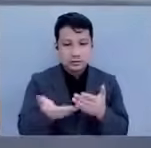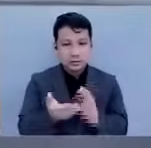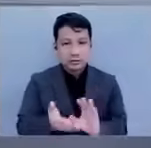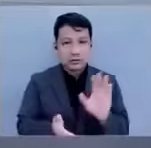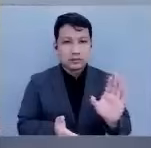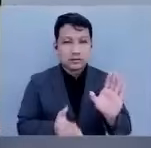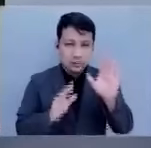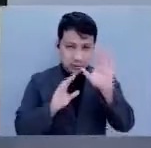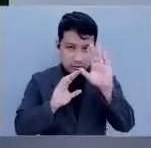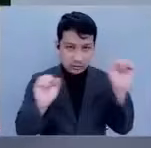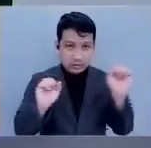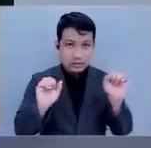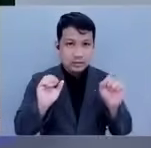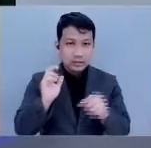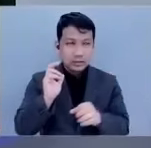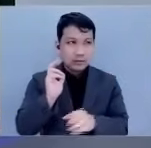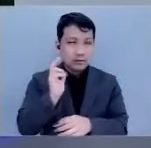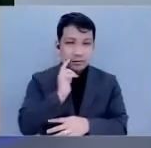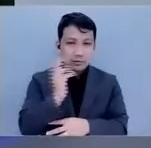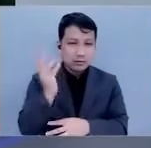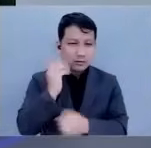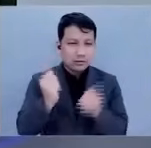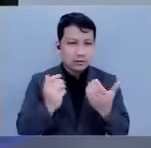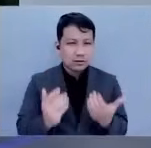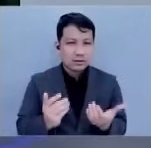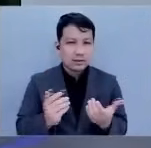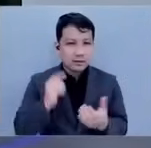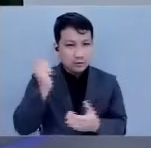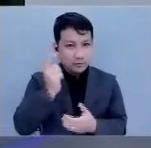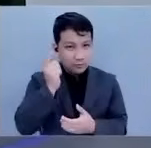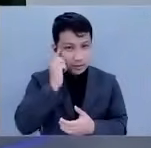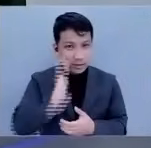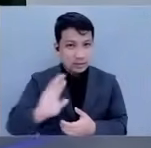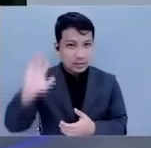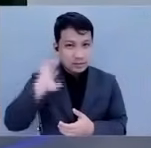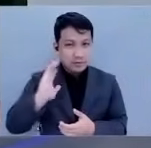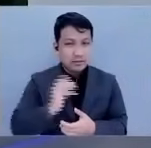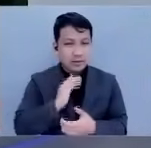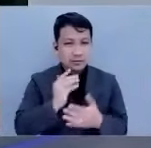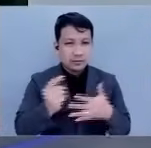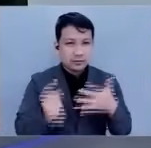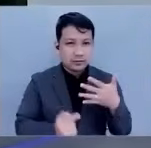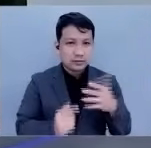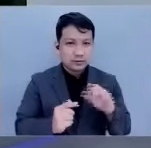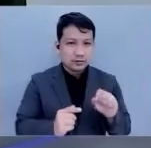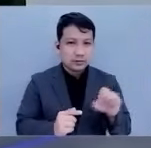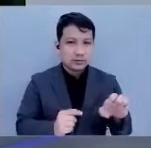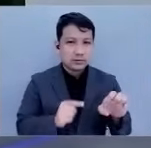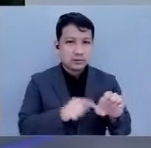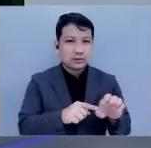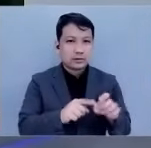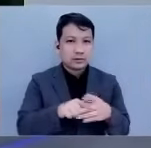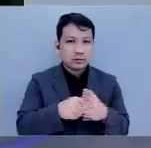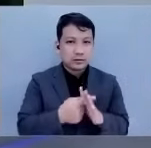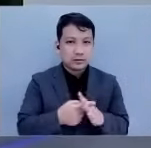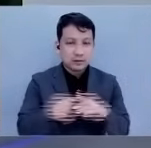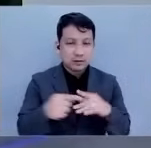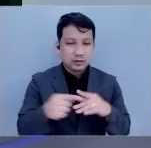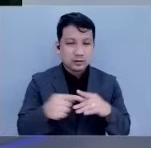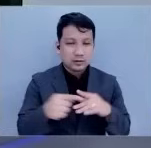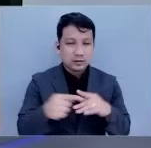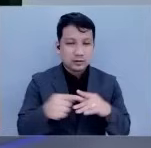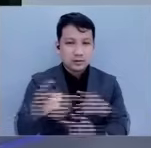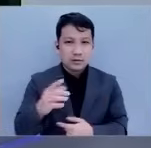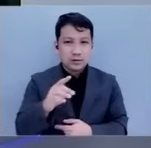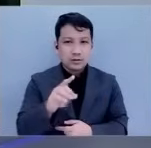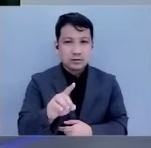Duterte administration. Balikan lamang po natin ang mga pangyayari sa mga kaso ni Laila De Lima. Nagsimula ang away ni De Lima at dating